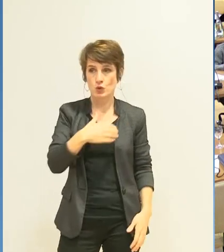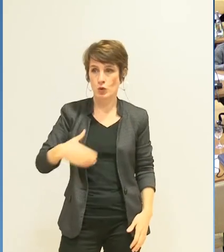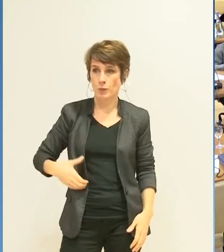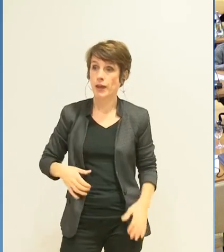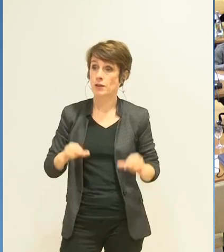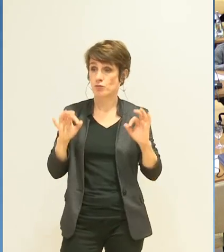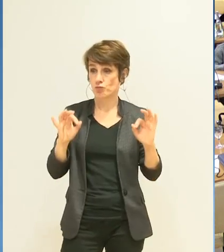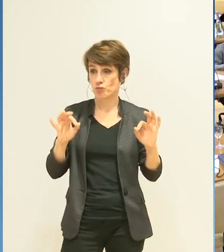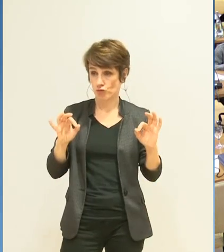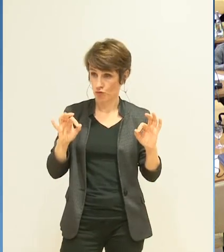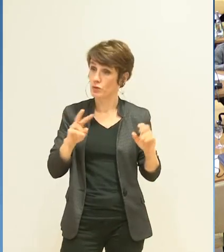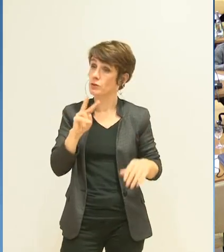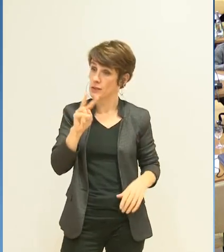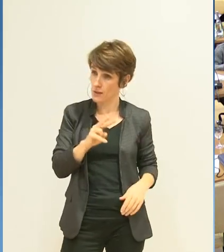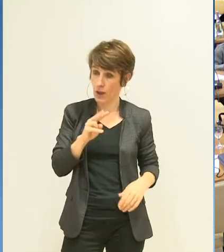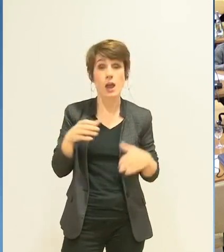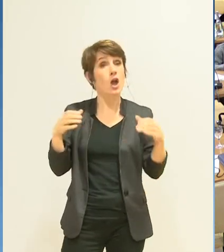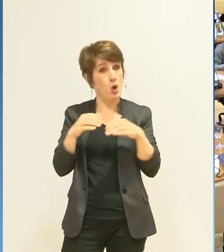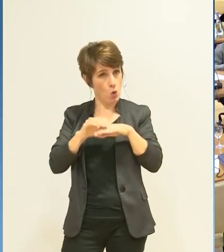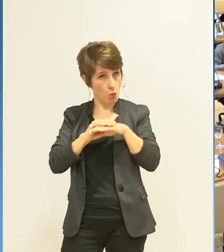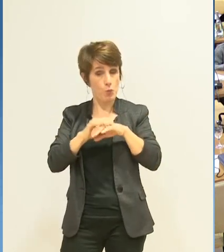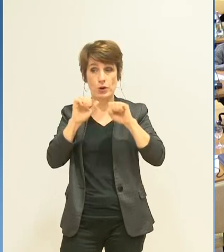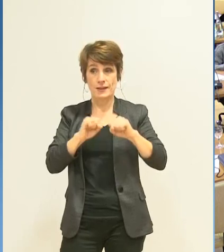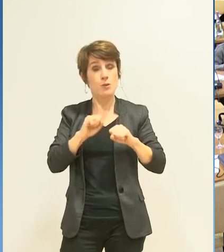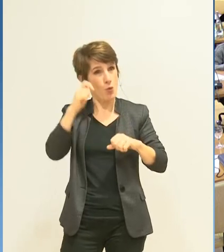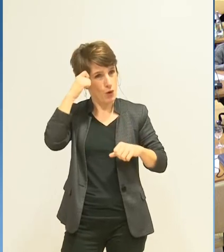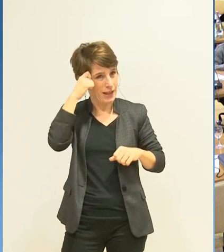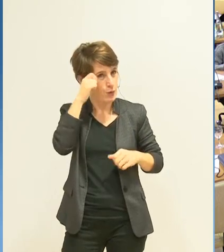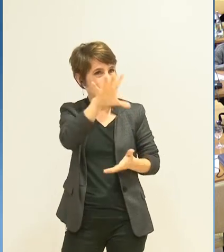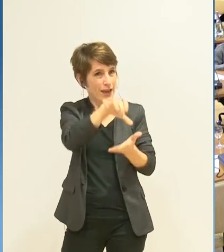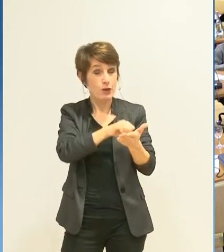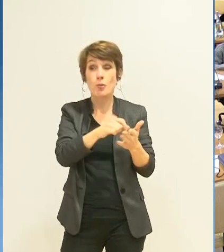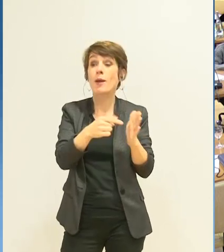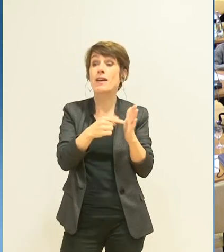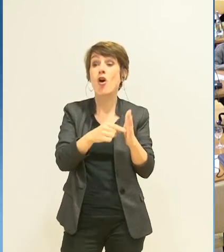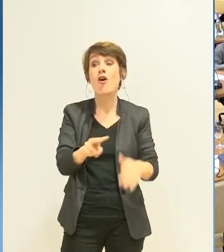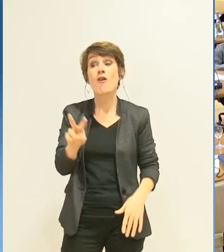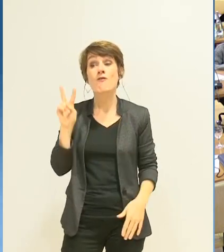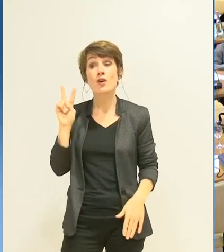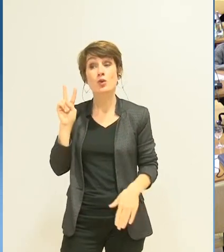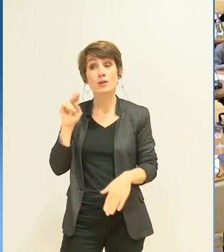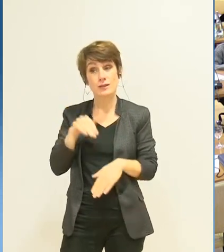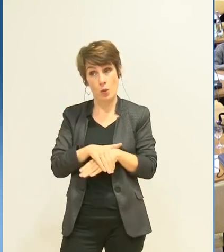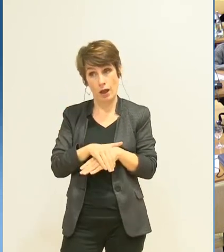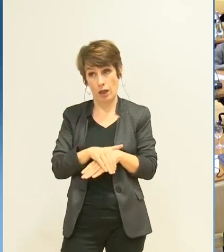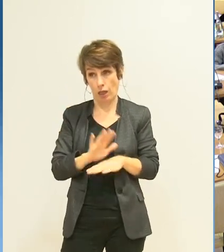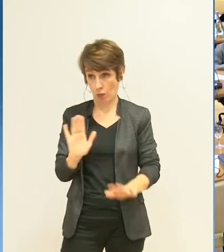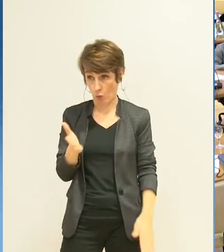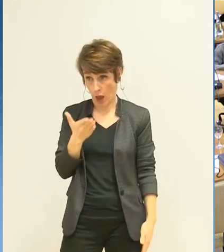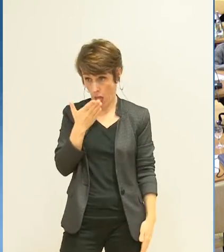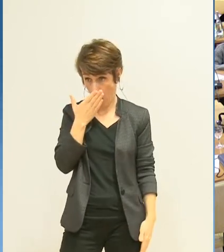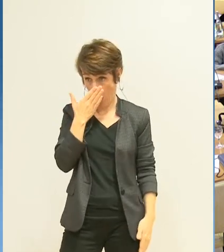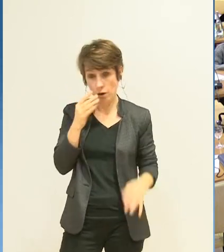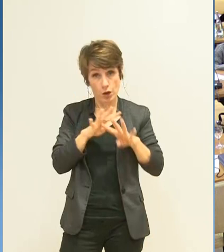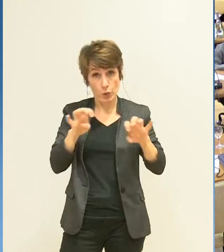groupes politiques ont récupéré la clé mais vendredi soir donc j'ai pas pu la l'étudier pour le